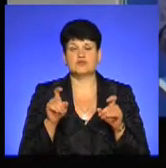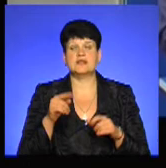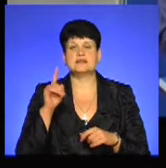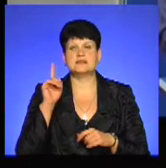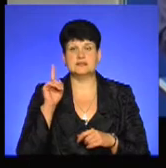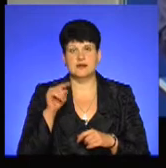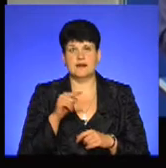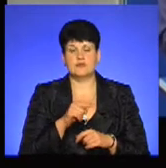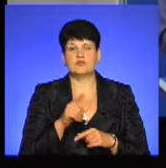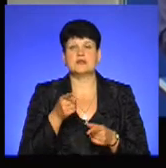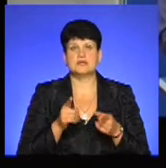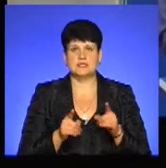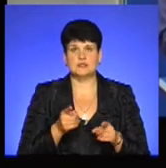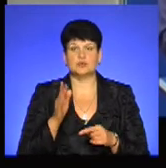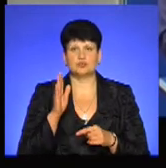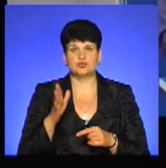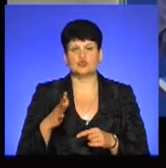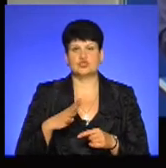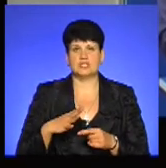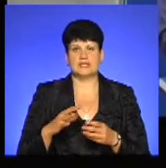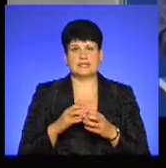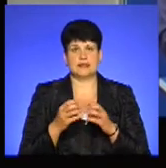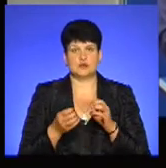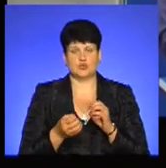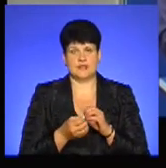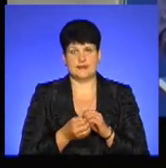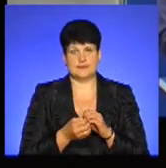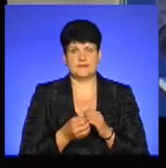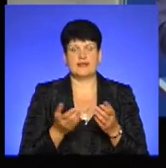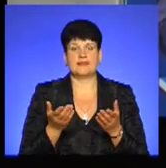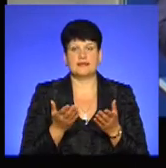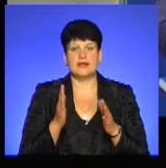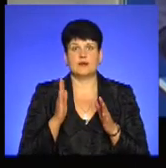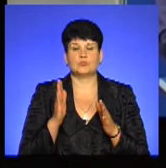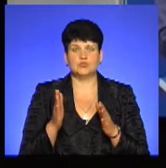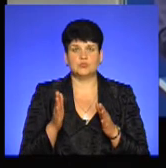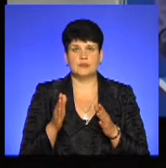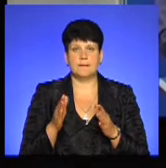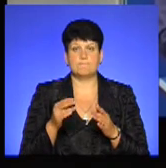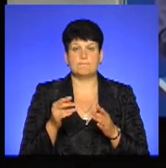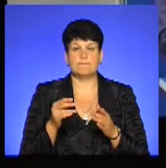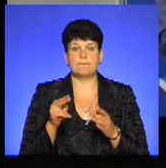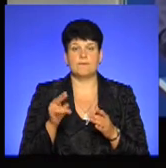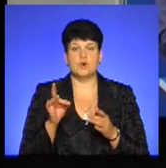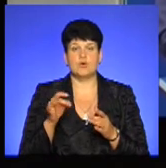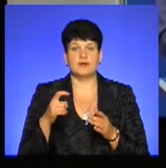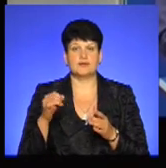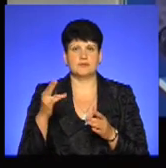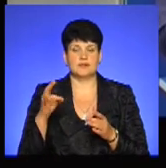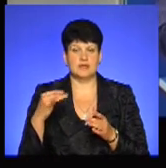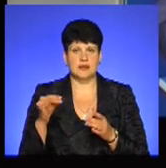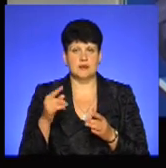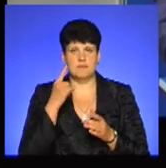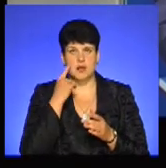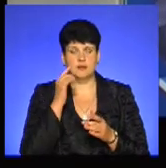Вони дійсно будуть чекати на результат, і де прохідний, на їх думку, бал буде такий